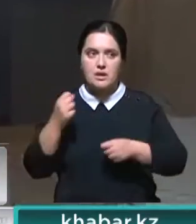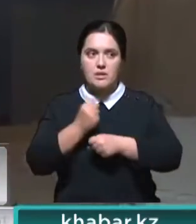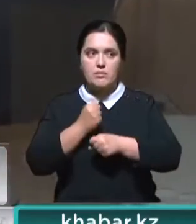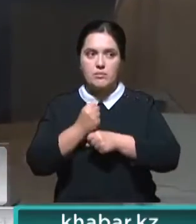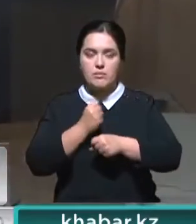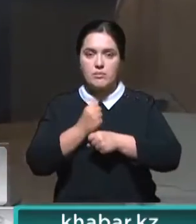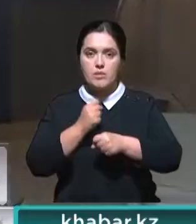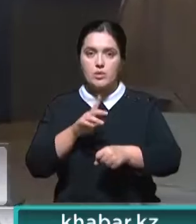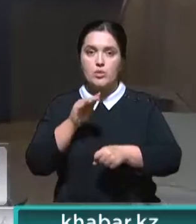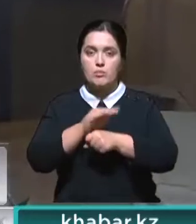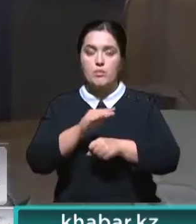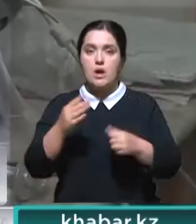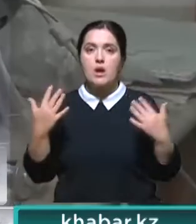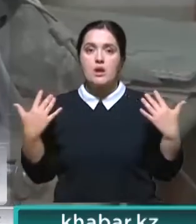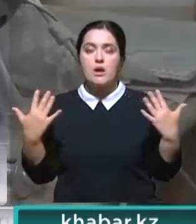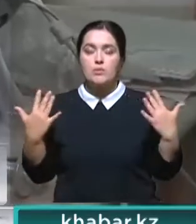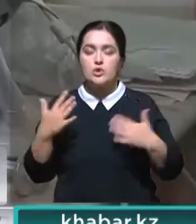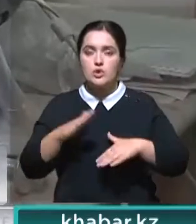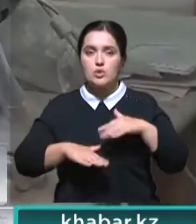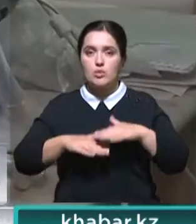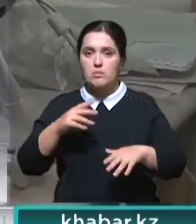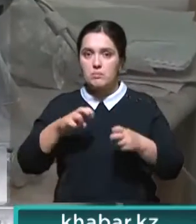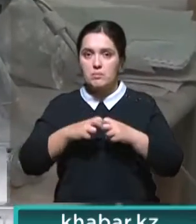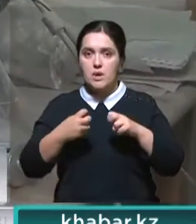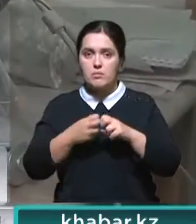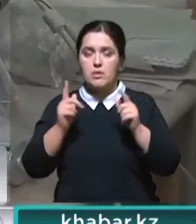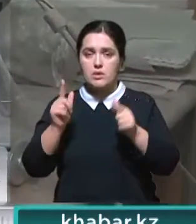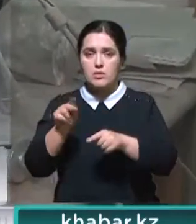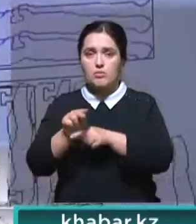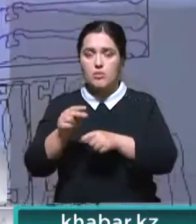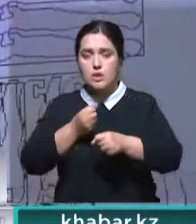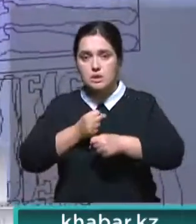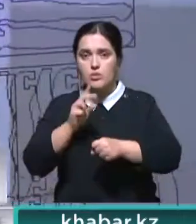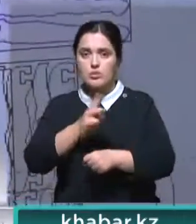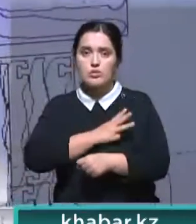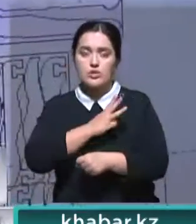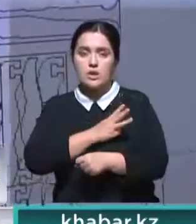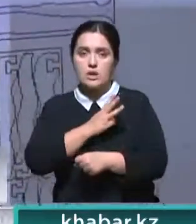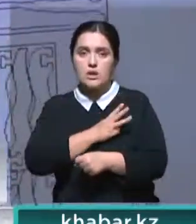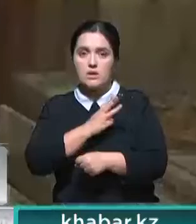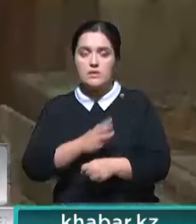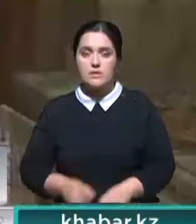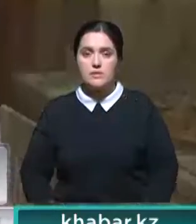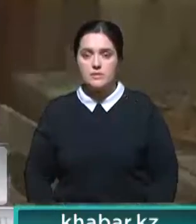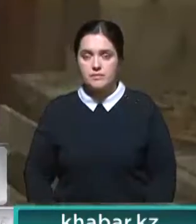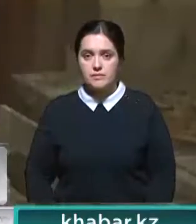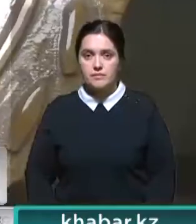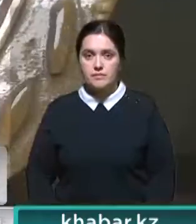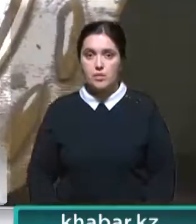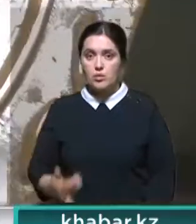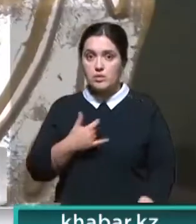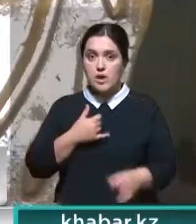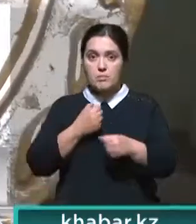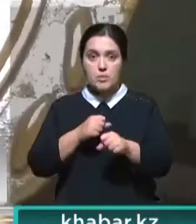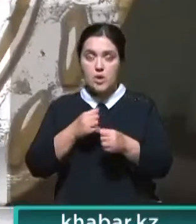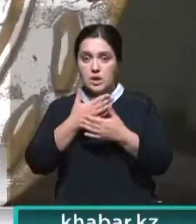нужны дополнительные рабочие руки, а с этим проблема. Мастер готов даже обучить столярному делу желающих и передать свое мастерство. У нас плотников нет. Для